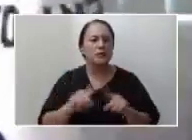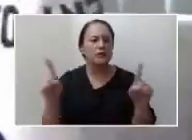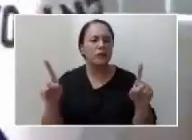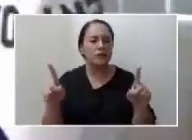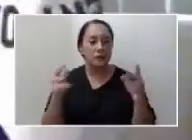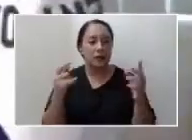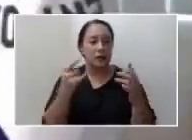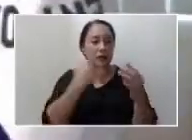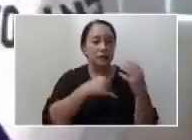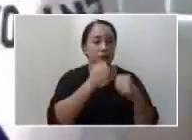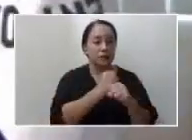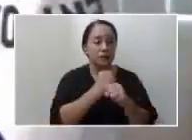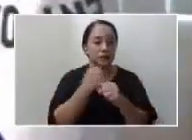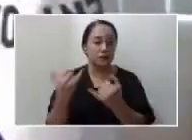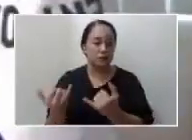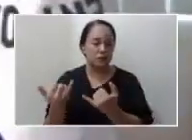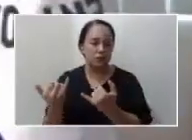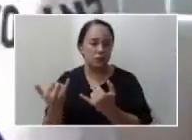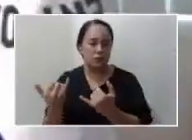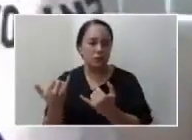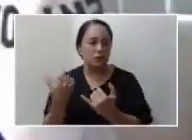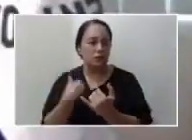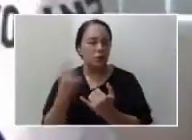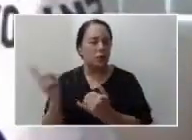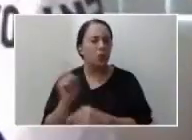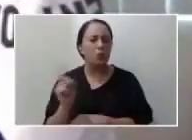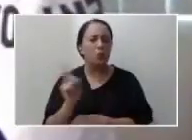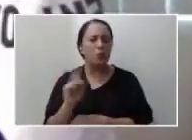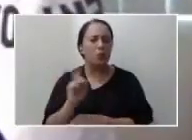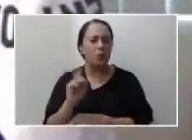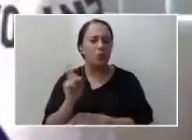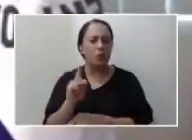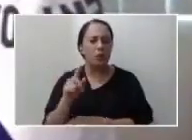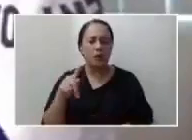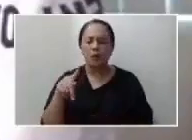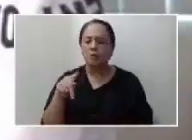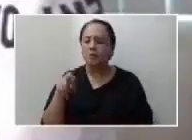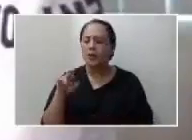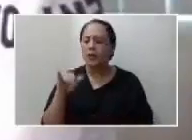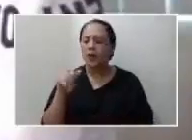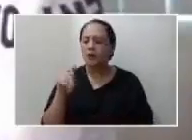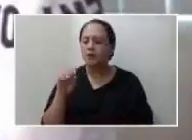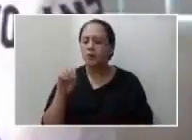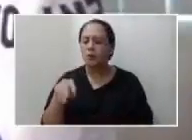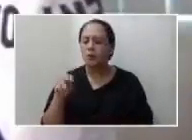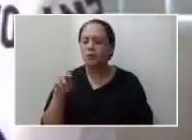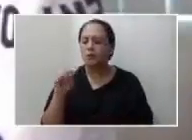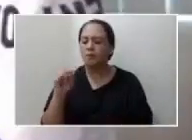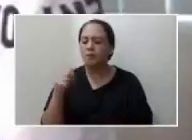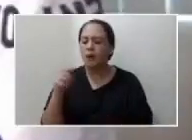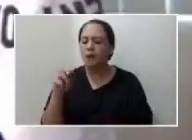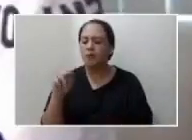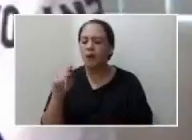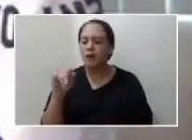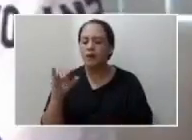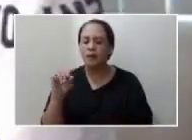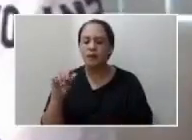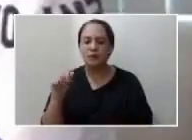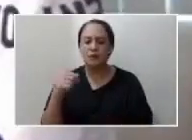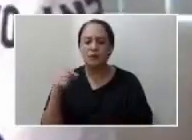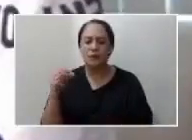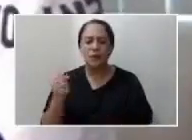tawag. Mas delikado po ito sa Taal Volcano kasi may tubig at mas nagiging eksplosibo ang kanyang